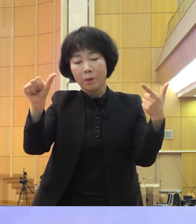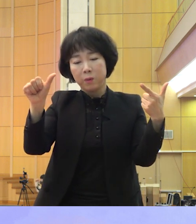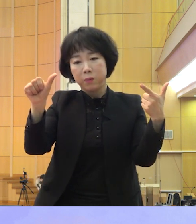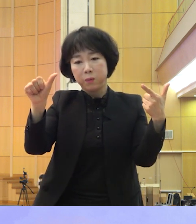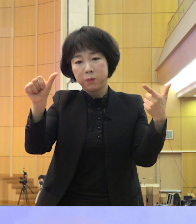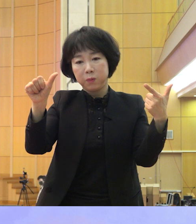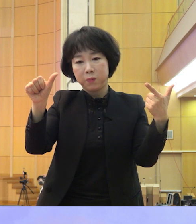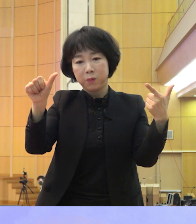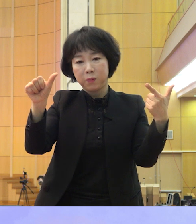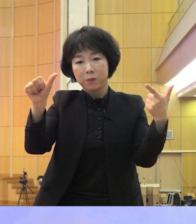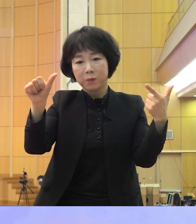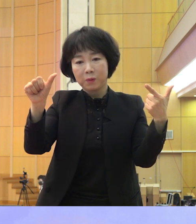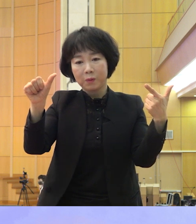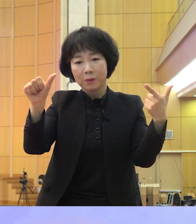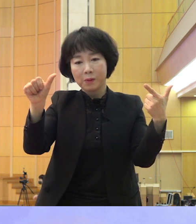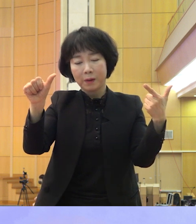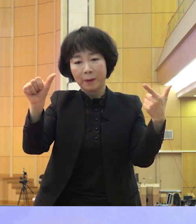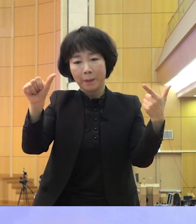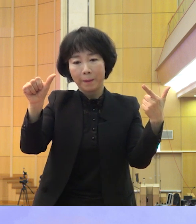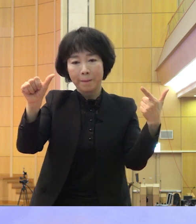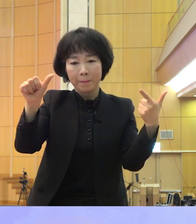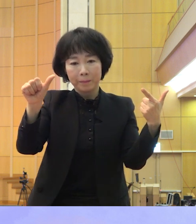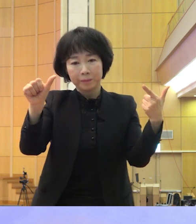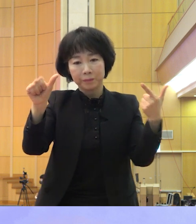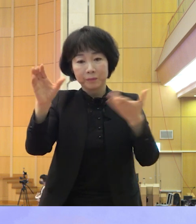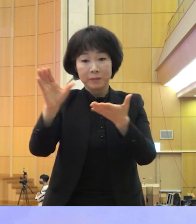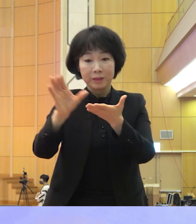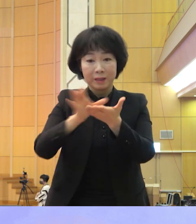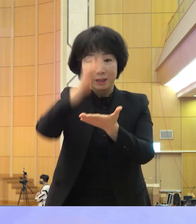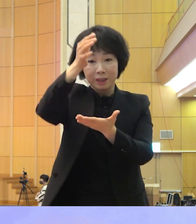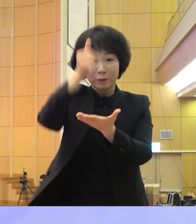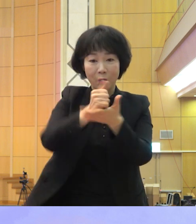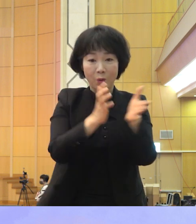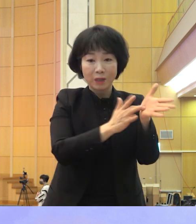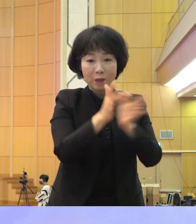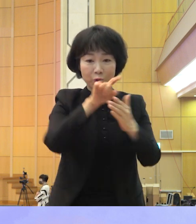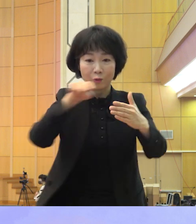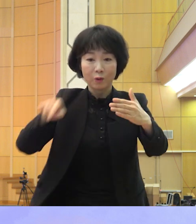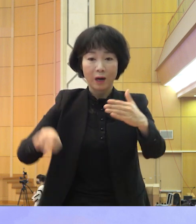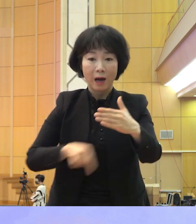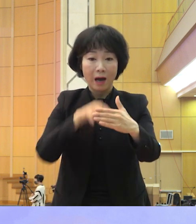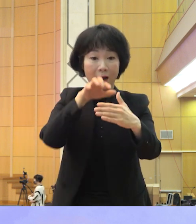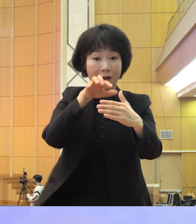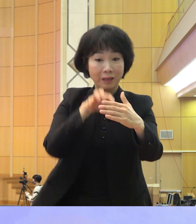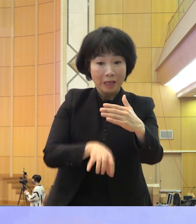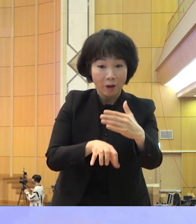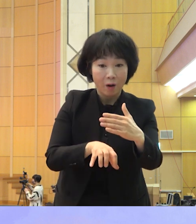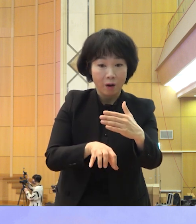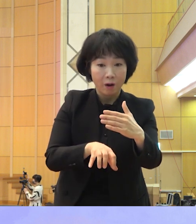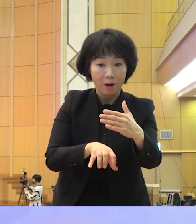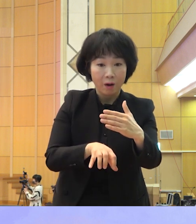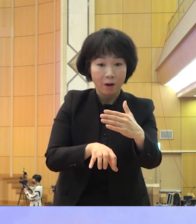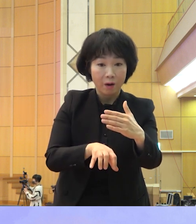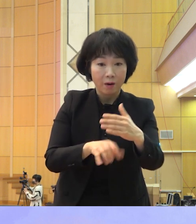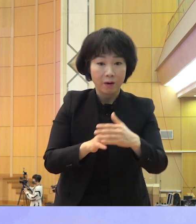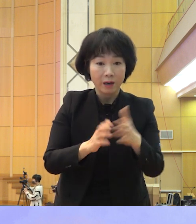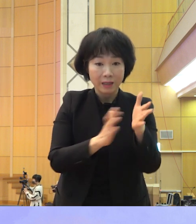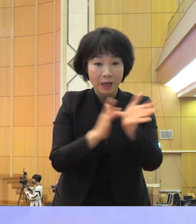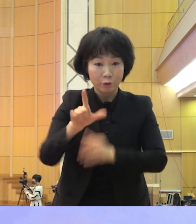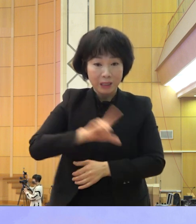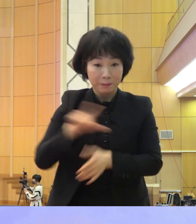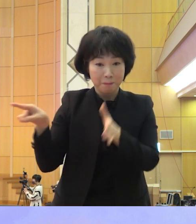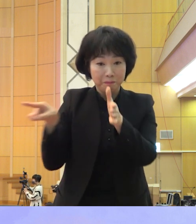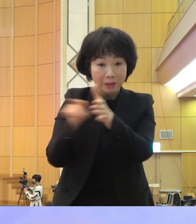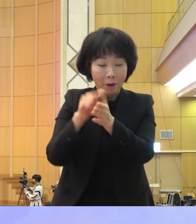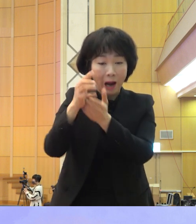갈라디아서 5장 6절에 보니까 370페이지인데 그리스도 예수 안에서는, 그래서 이제 내가 예수의 이름을 믿음으로